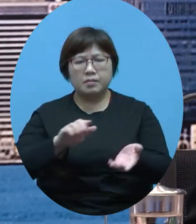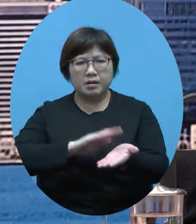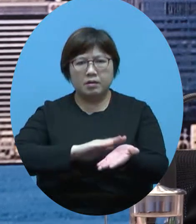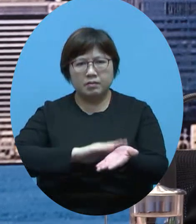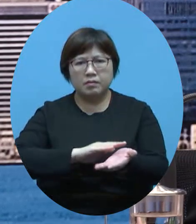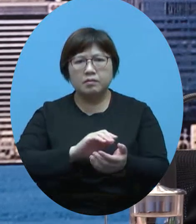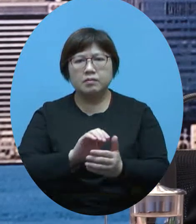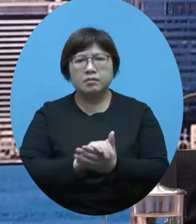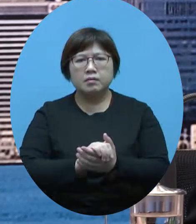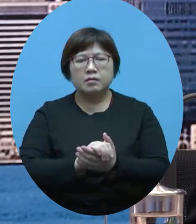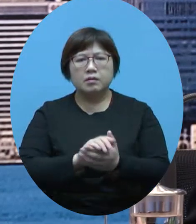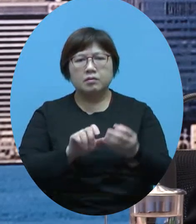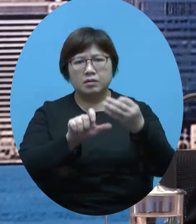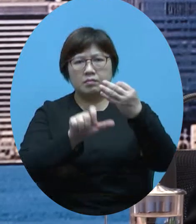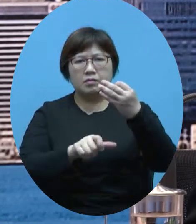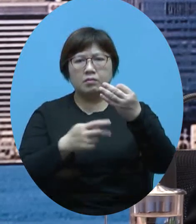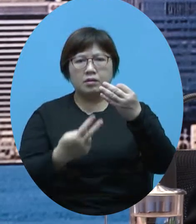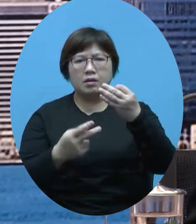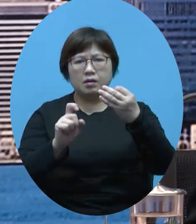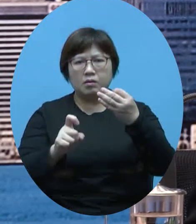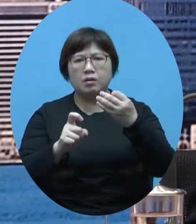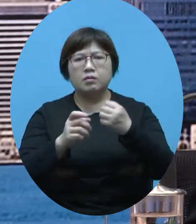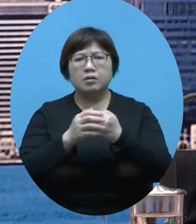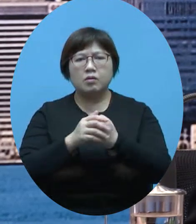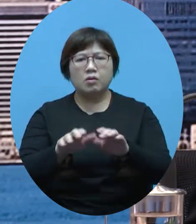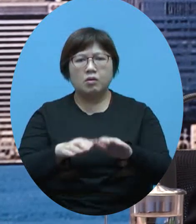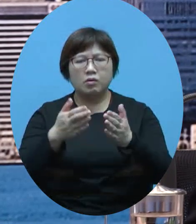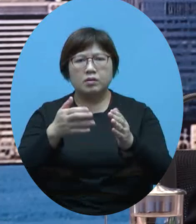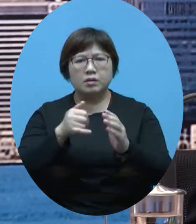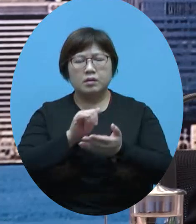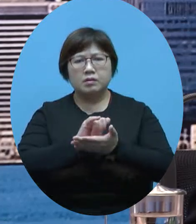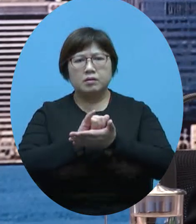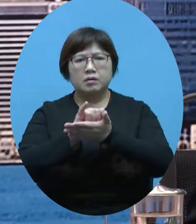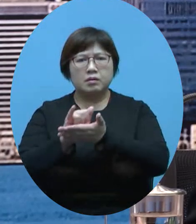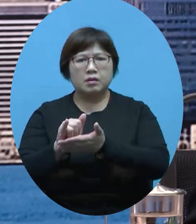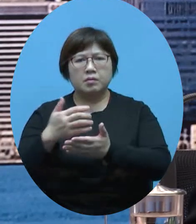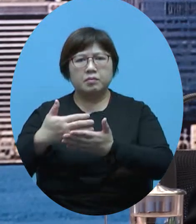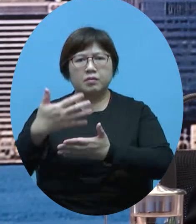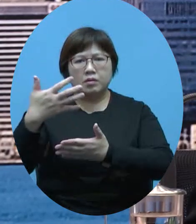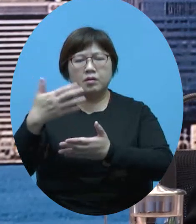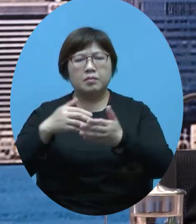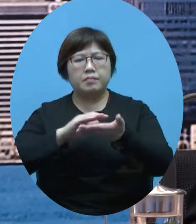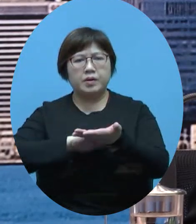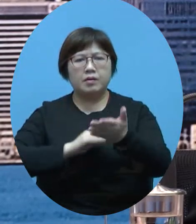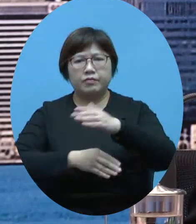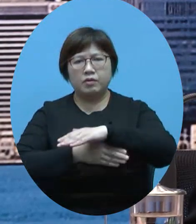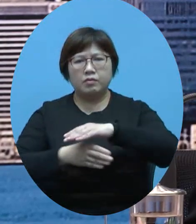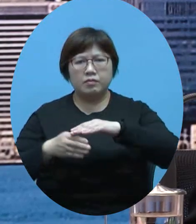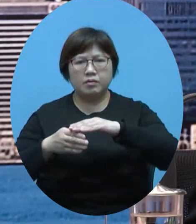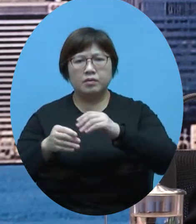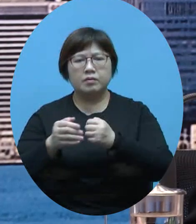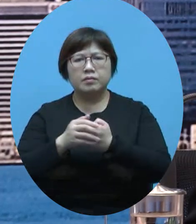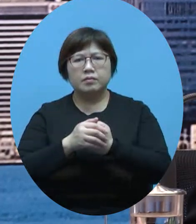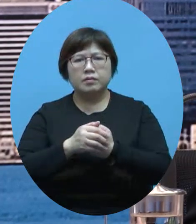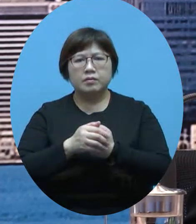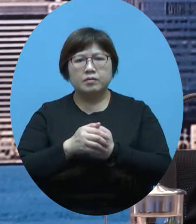嘅。咁佢係喺3月29號先開始入住我哋5樓呢個病房。咁亦都即係話咧，